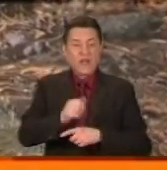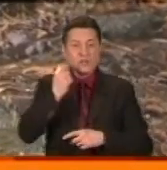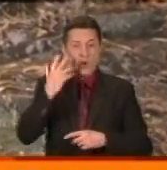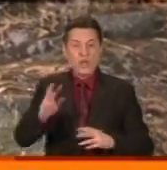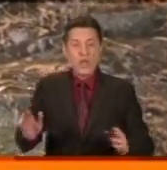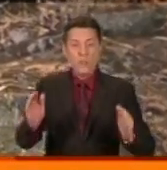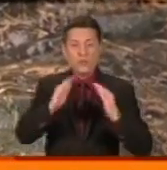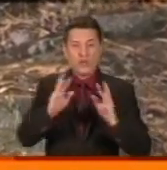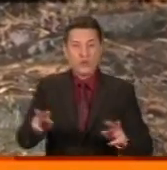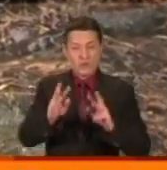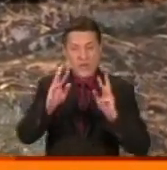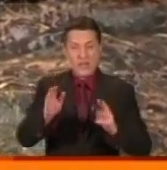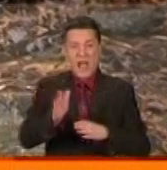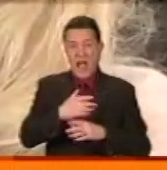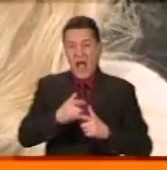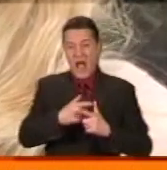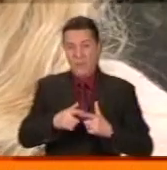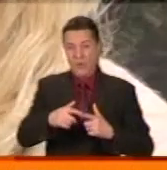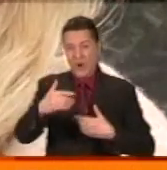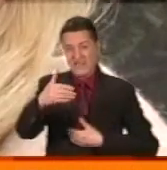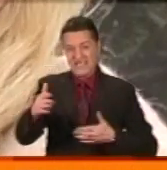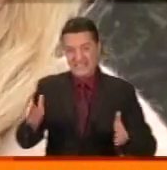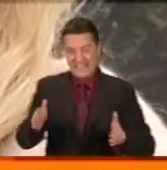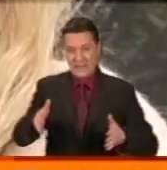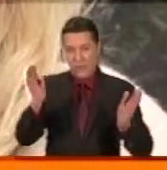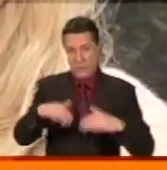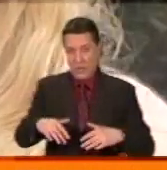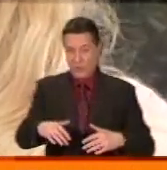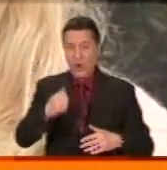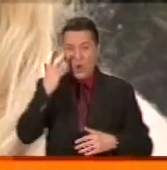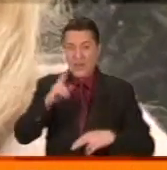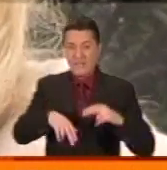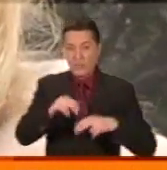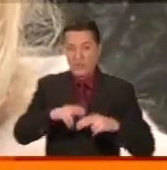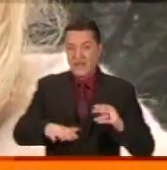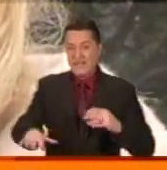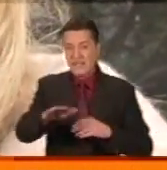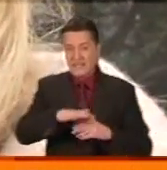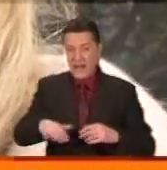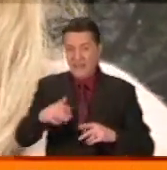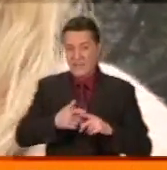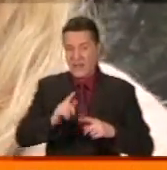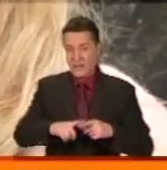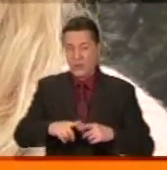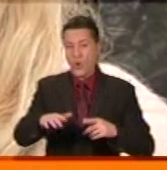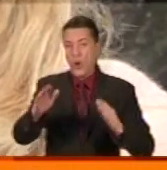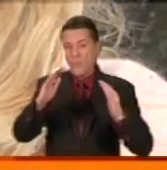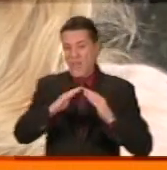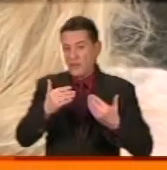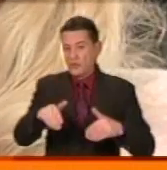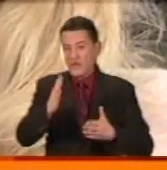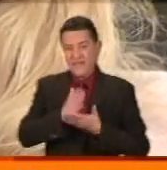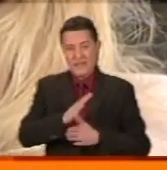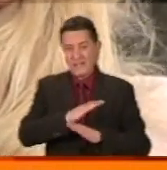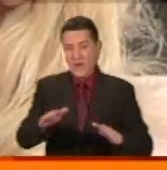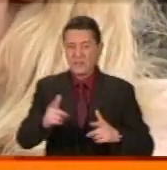згорить або стіни випадково впадуть коли потрібно забудувати ділянку на якій об'єкт культурної спадщини вже не знаходиться